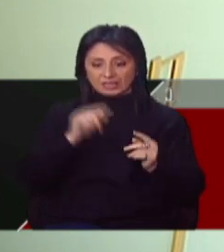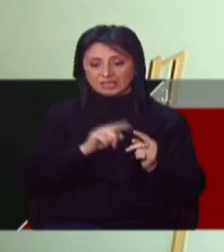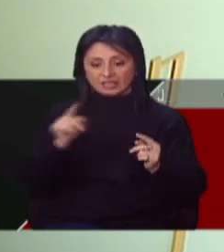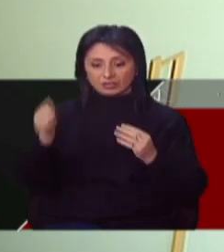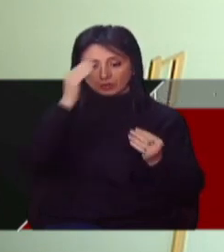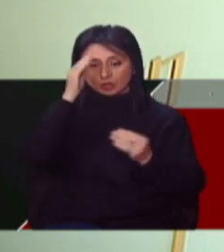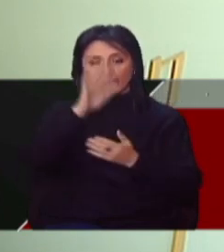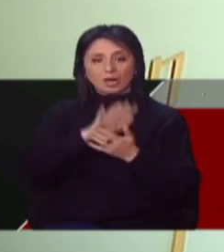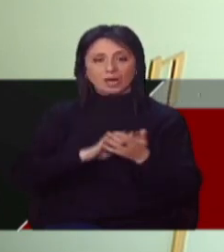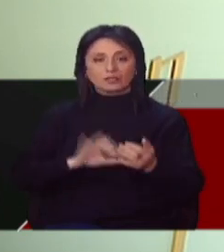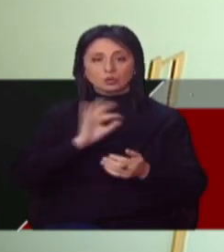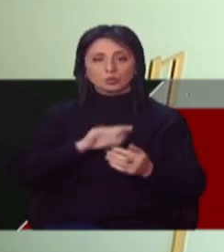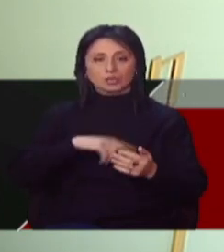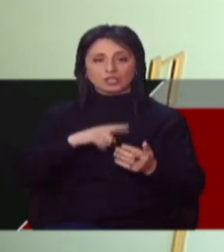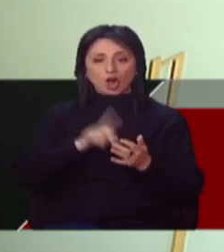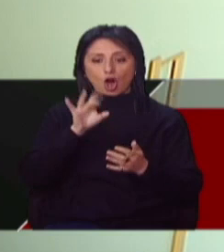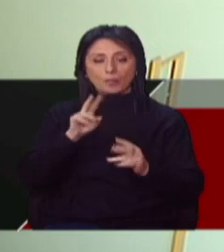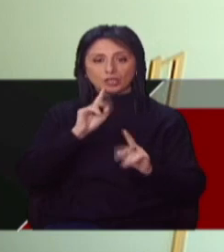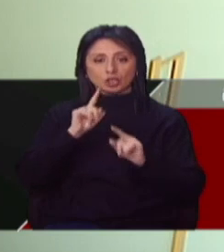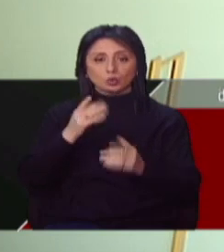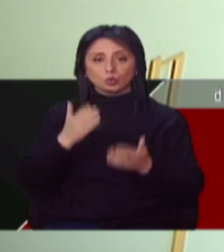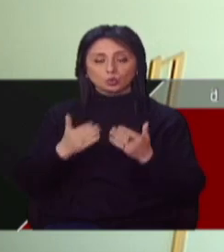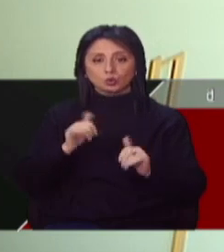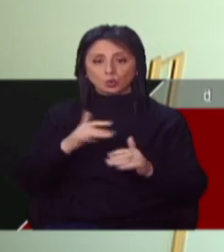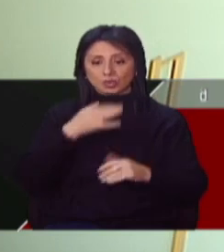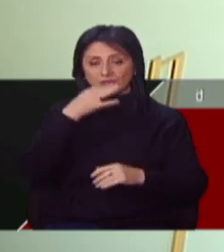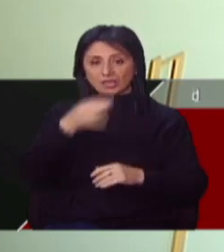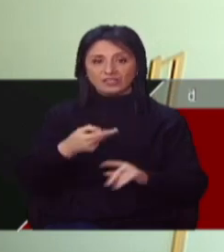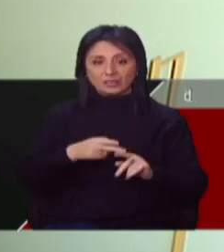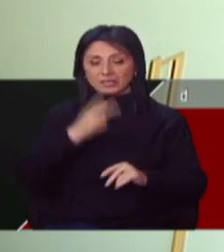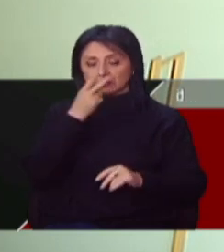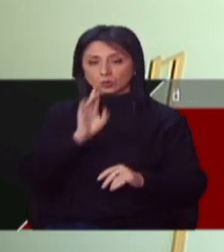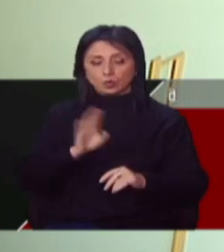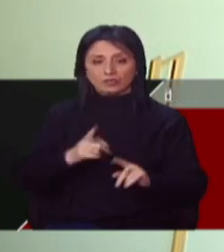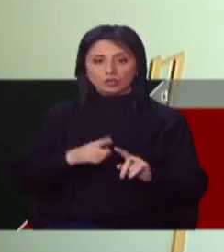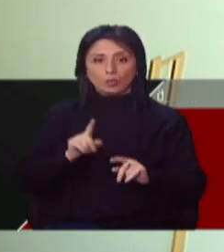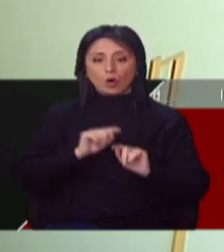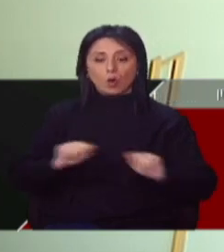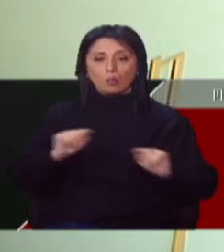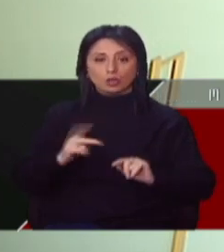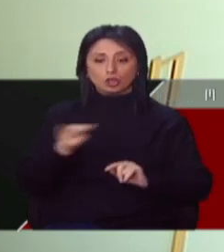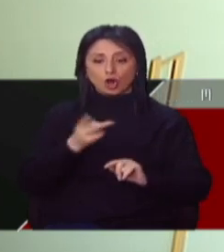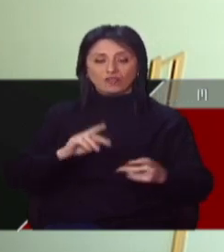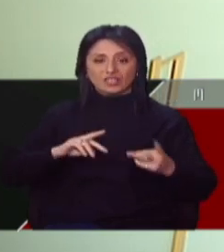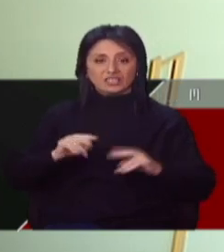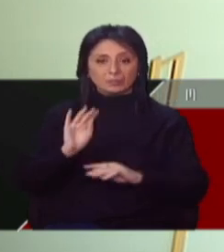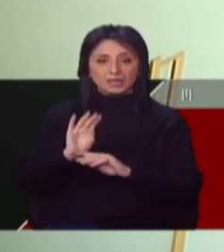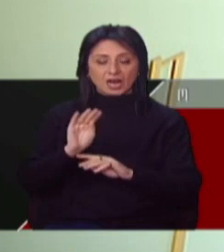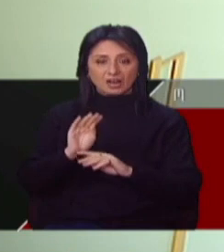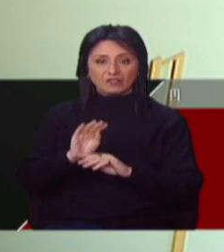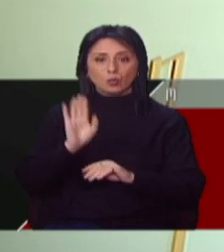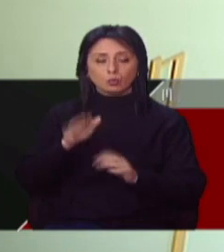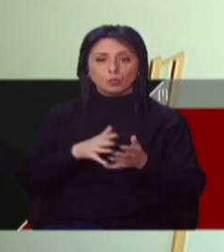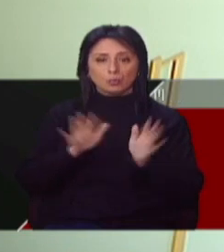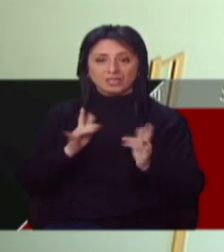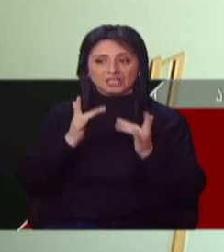განმავლობაში მსჯელობა გაგრძელდება იურიდიულ საქმეთა კომიტეტის ხდომაზე, თუმცა როგორც უკვე გითხარით, იმის მიუხედავად, რომ ოპოზიცია ორივე ცვლილებებს აკრიტიკებს და